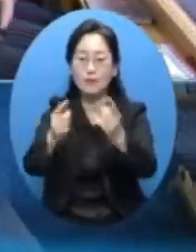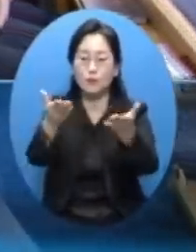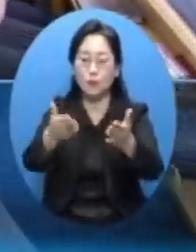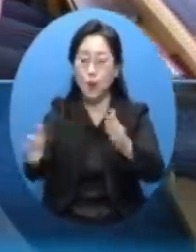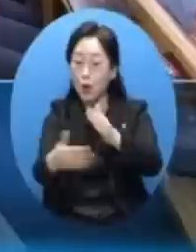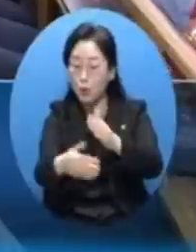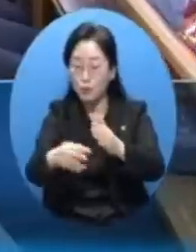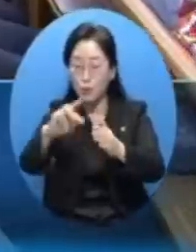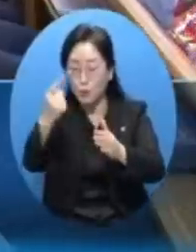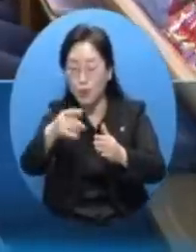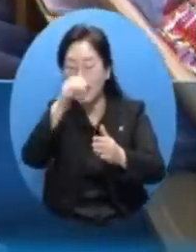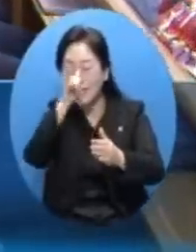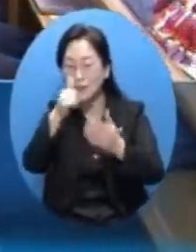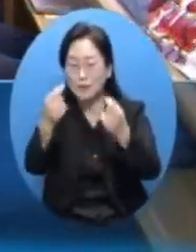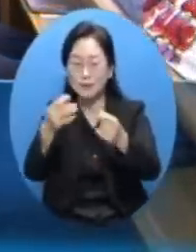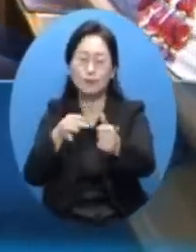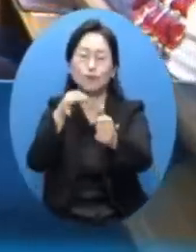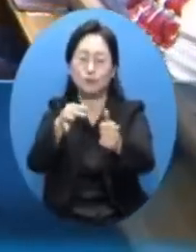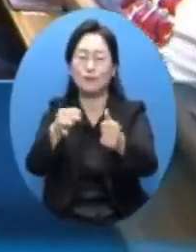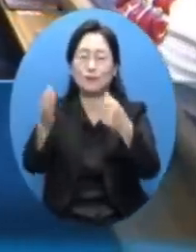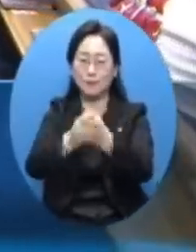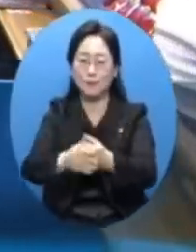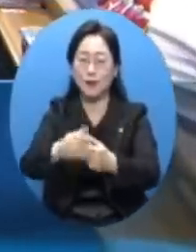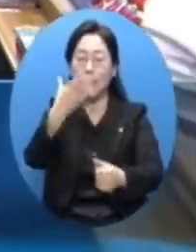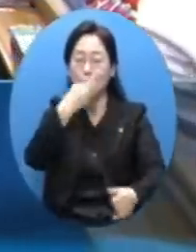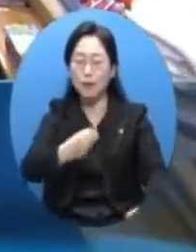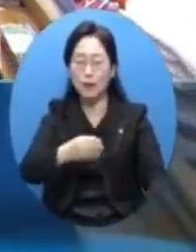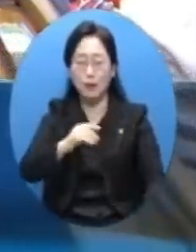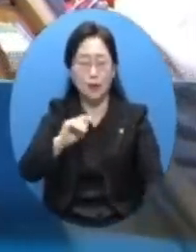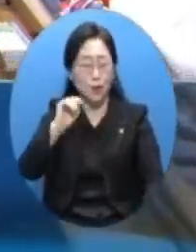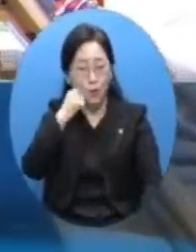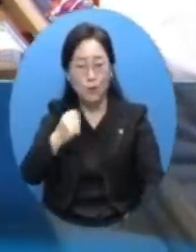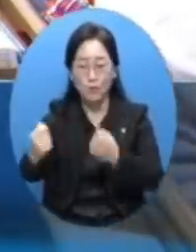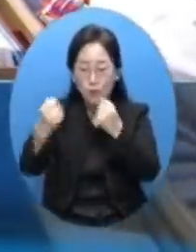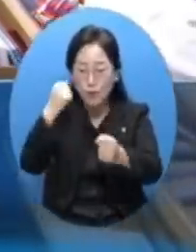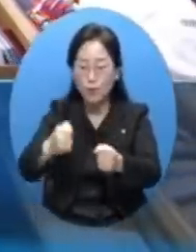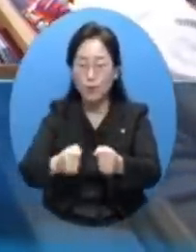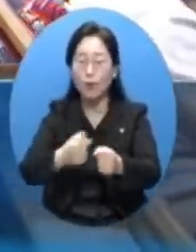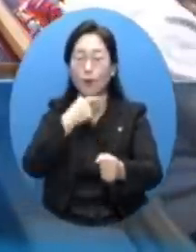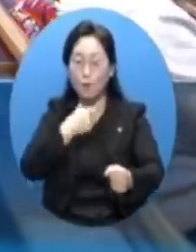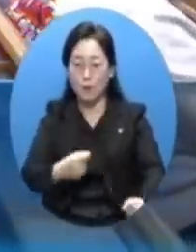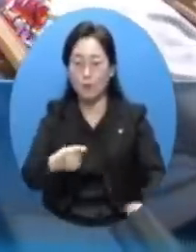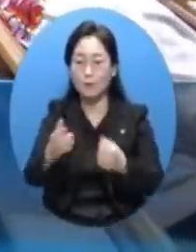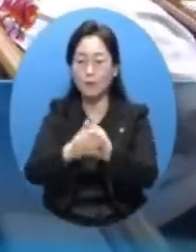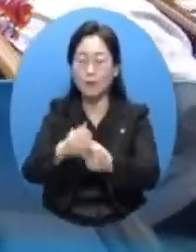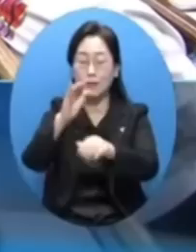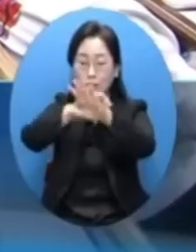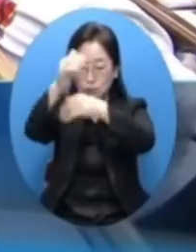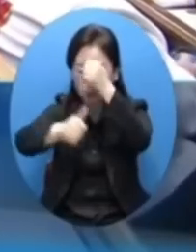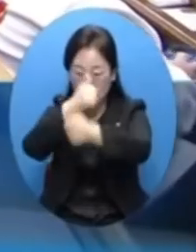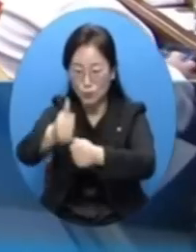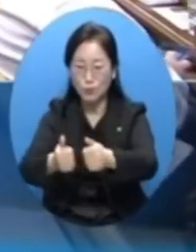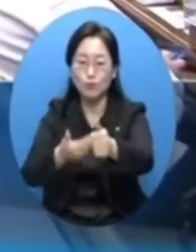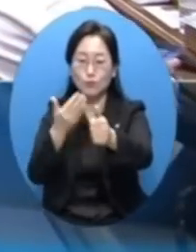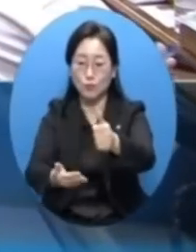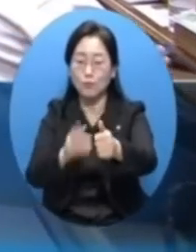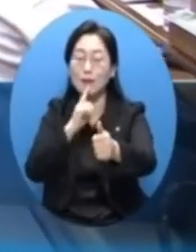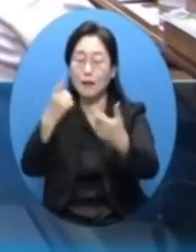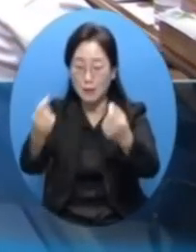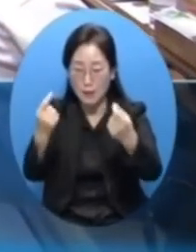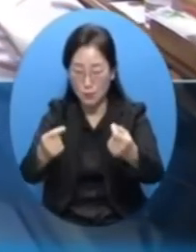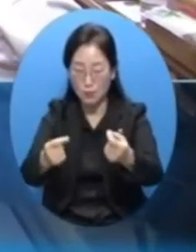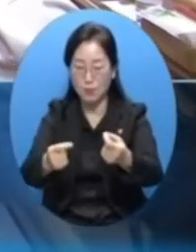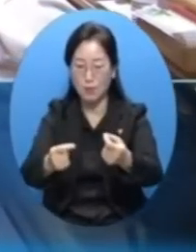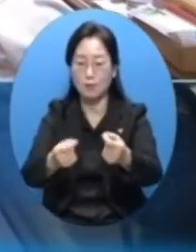있는 것 같이 부르시는 이신이라. 아브라함이 바랄 수 없는 중에 바라고 믿었으니 이는 내 후손이 이같으리라 하신 말씀대로 많은 민족의 조상이 되게